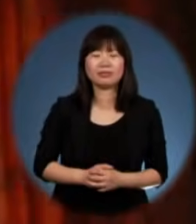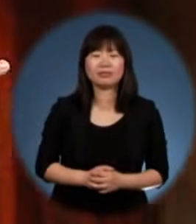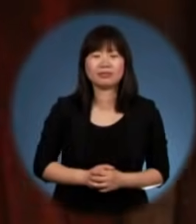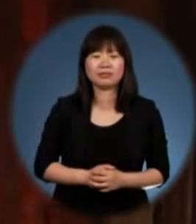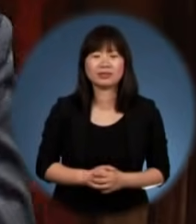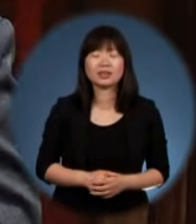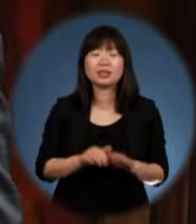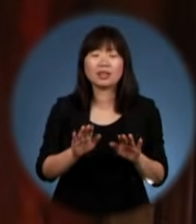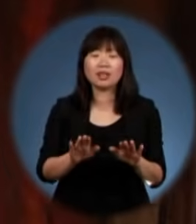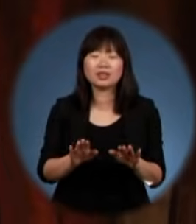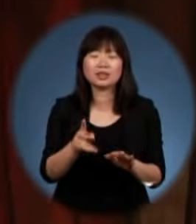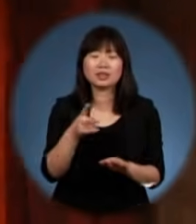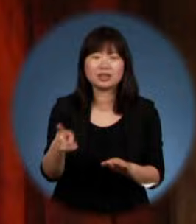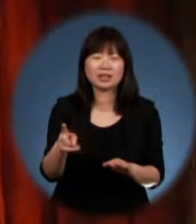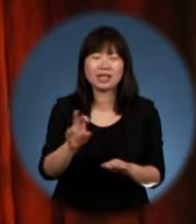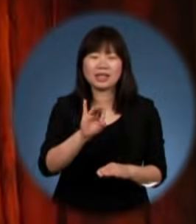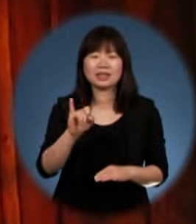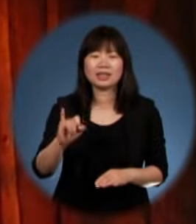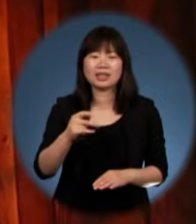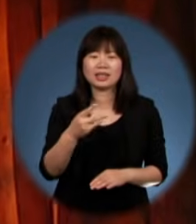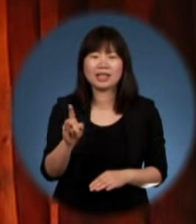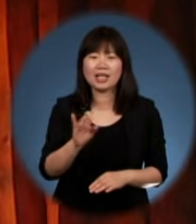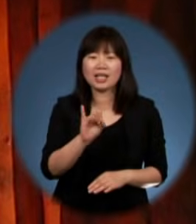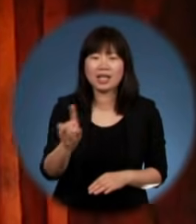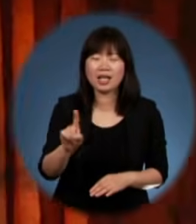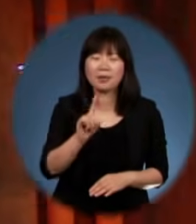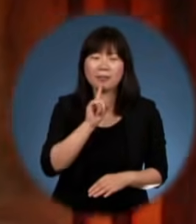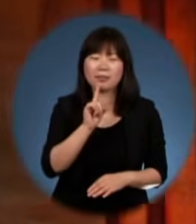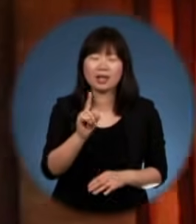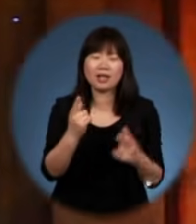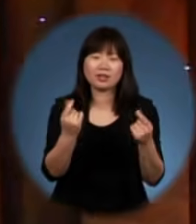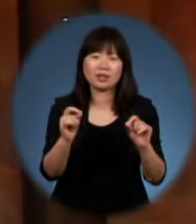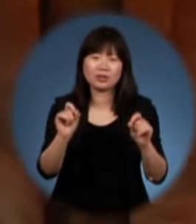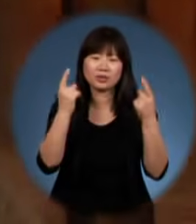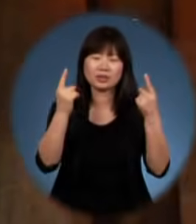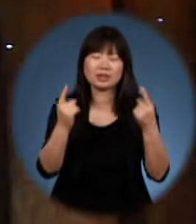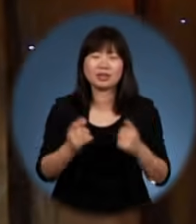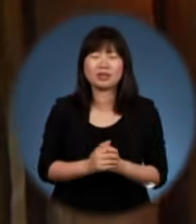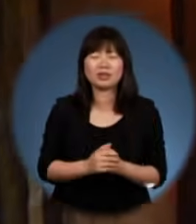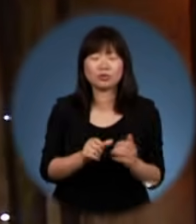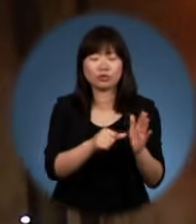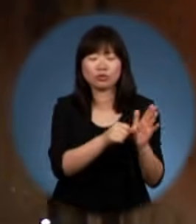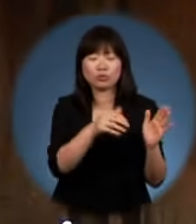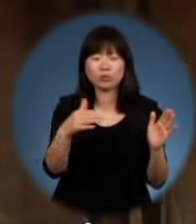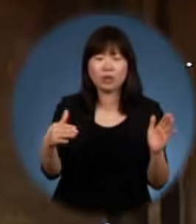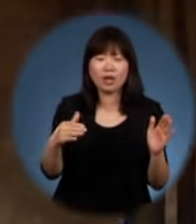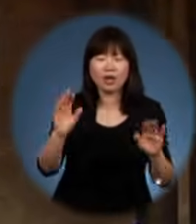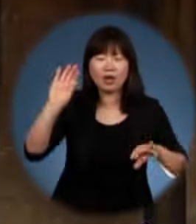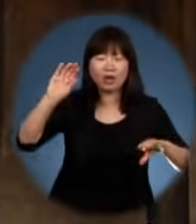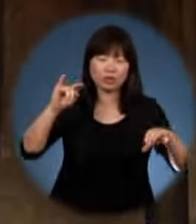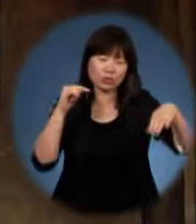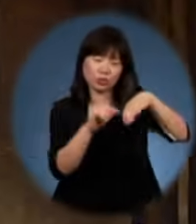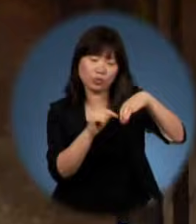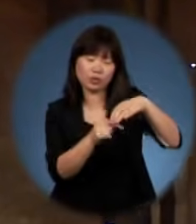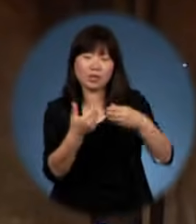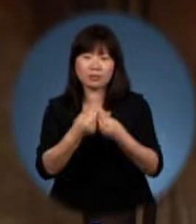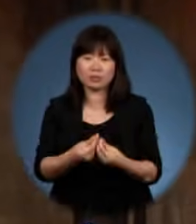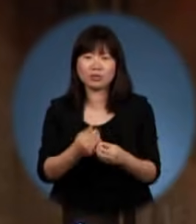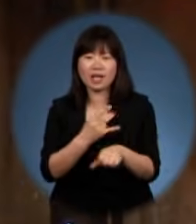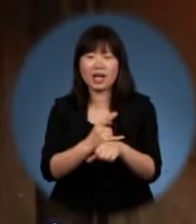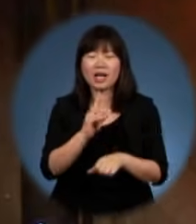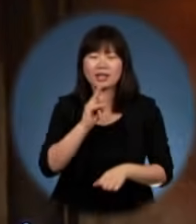이것이 바로 이비아 라는 것입니다 그러면서 그 유명한 동굴의 비유 를 하게